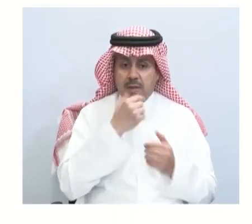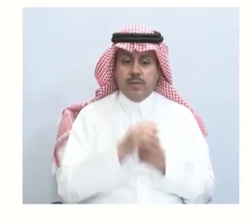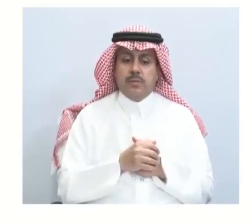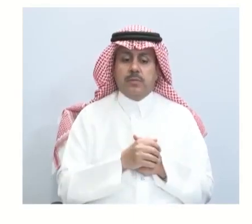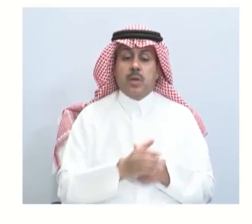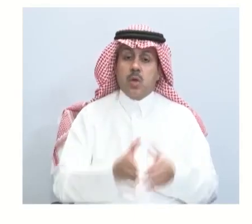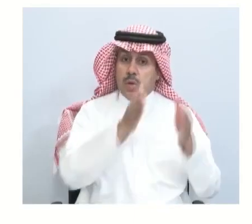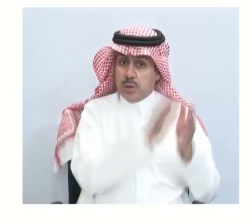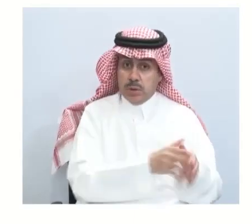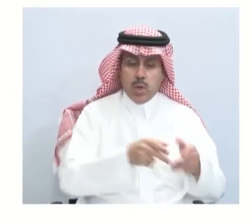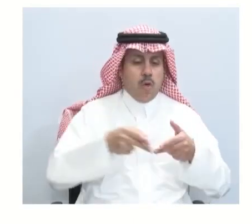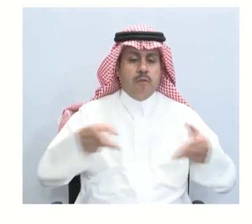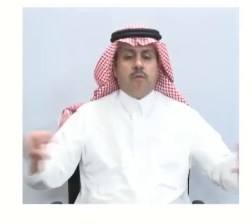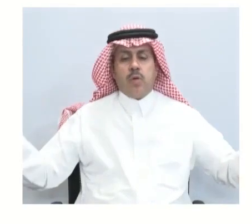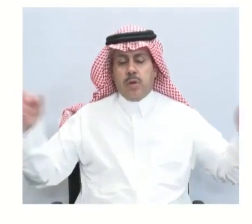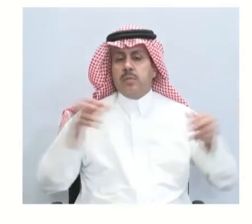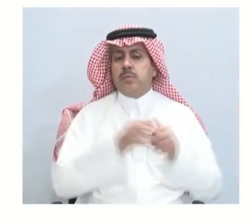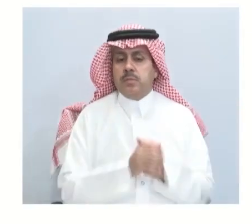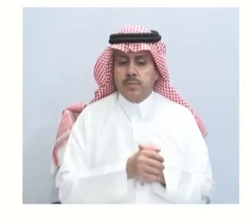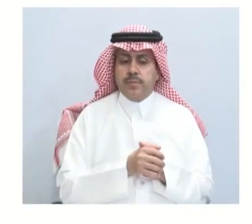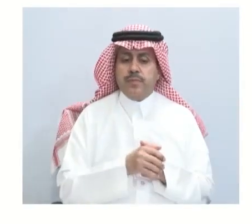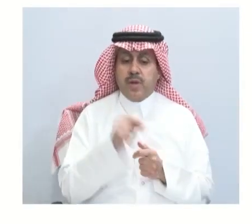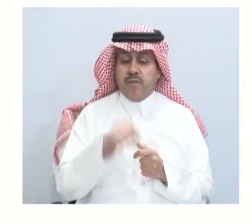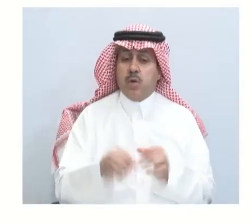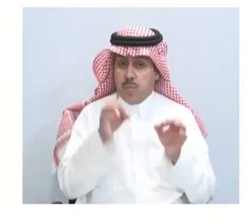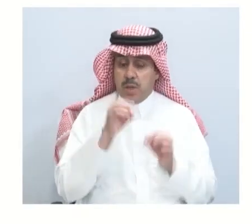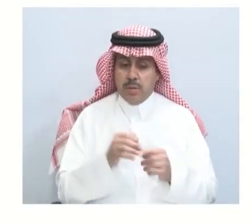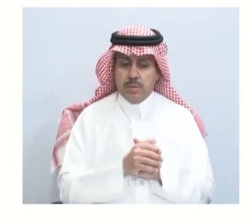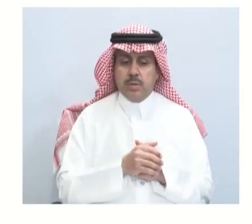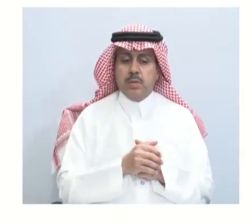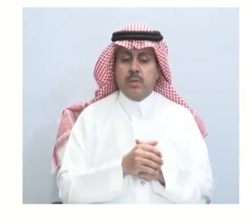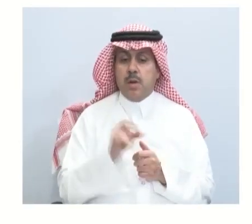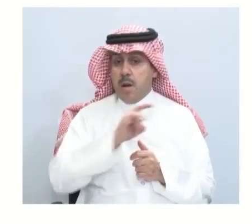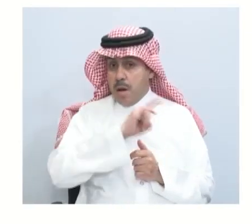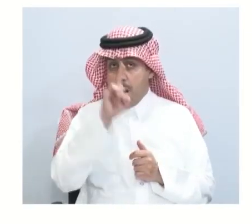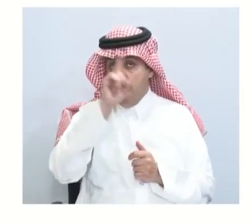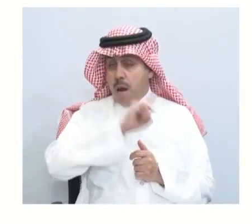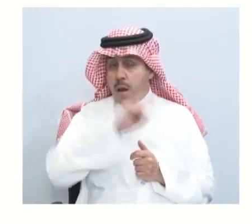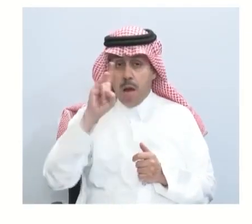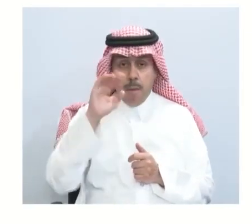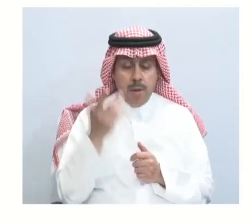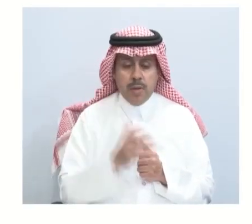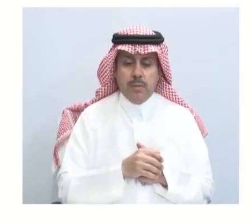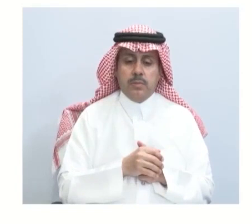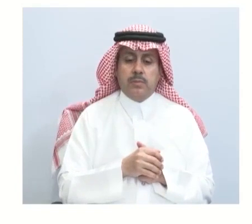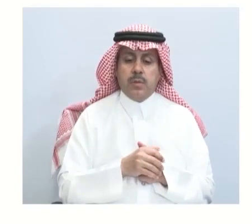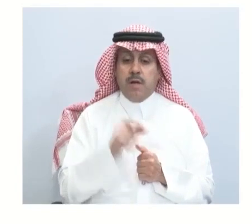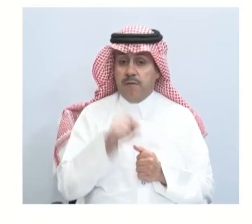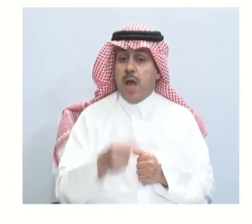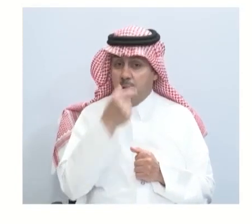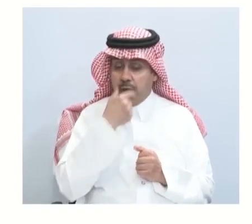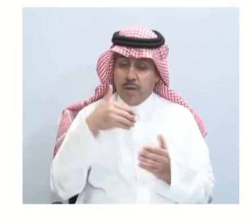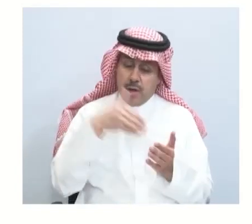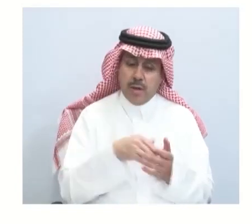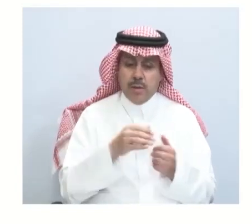ويؤدي الى الفرقه وكذلك في تلكم الايه ماذا نهى الله جل وعلا كذلك في الحديث